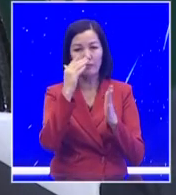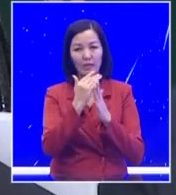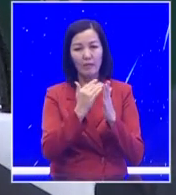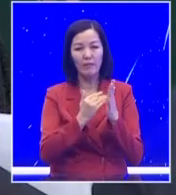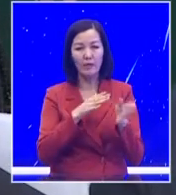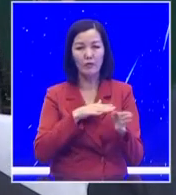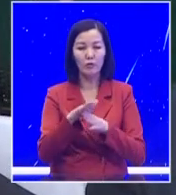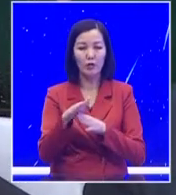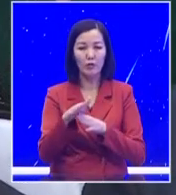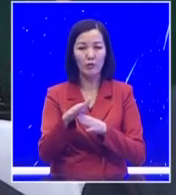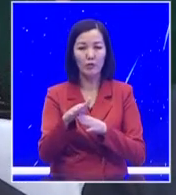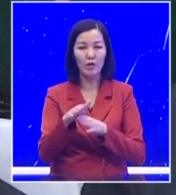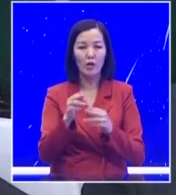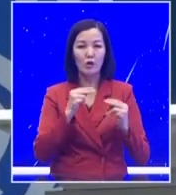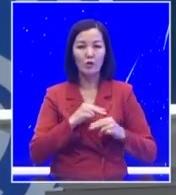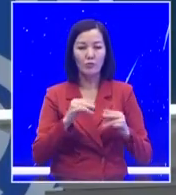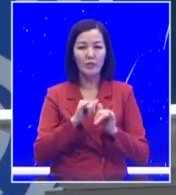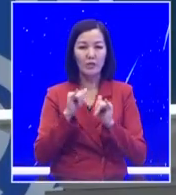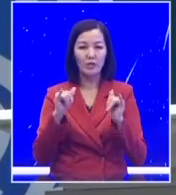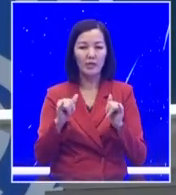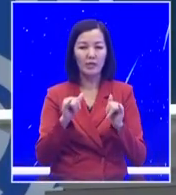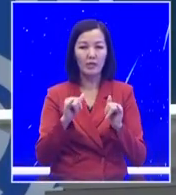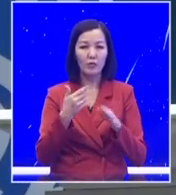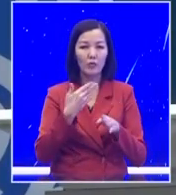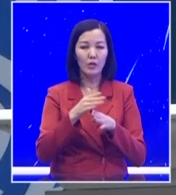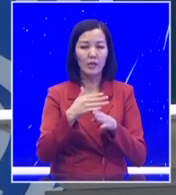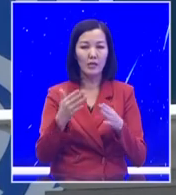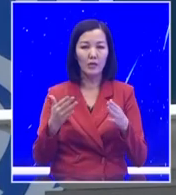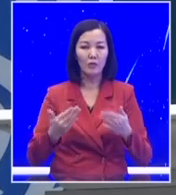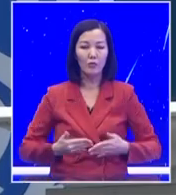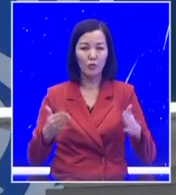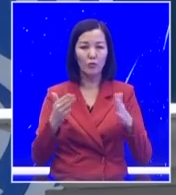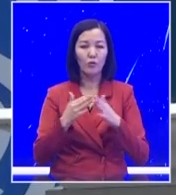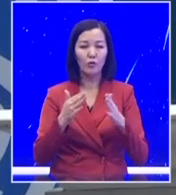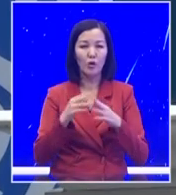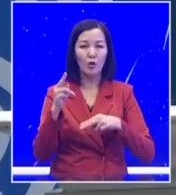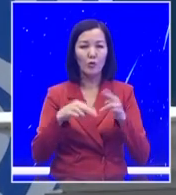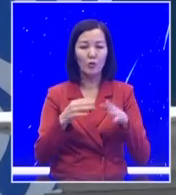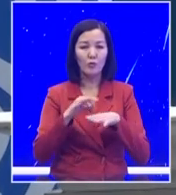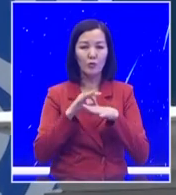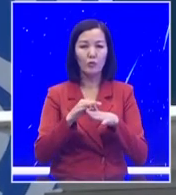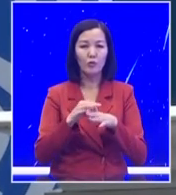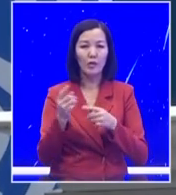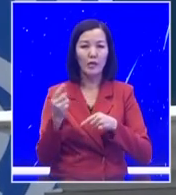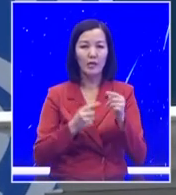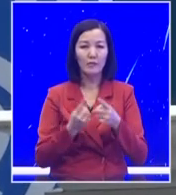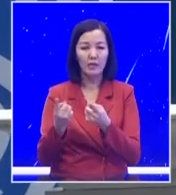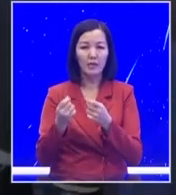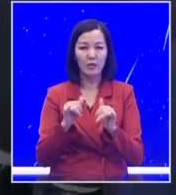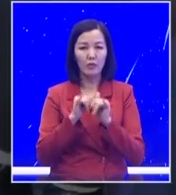бағдарламалық жүзеге асыруда жұмысты жандандыру, кредиттік тұрғын үй құрылысы үшін жеке кәсіпкерлерді тарту жұмысын